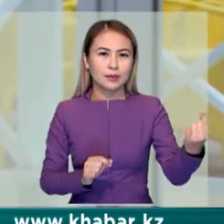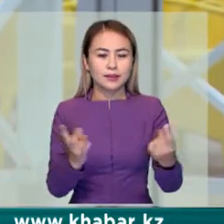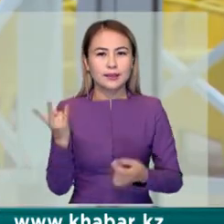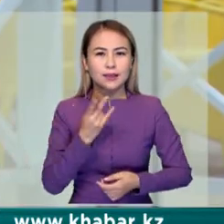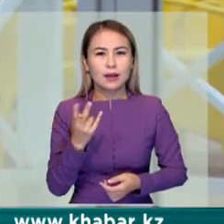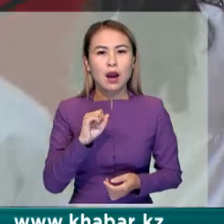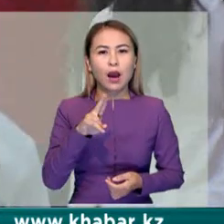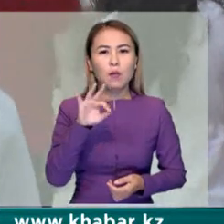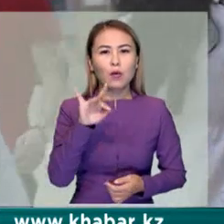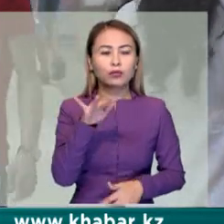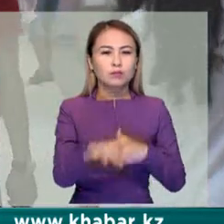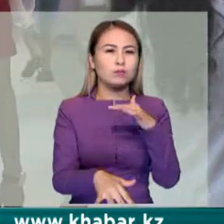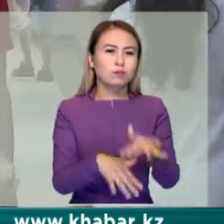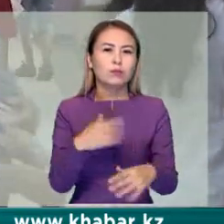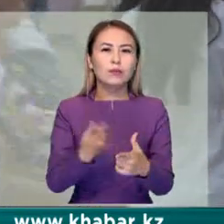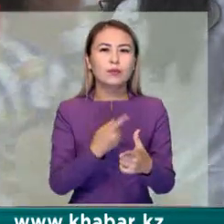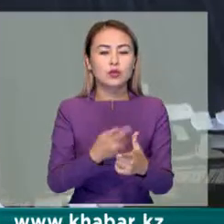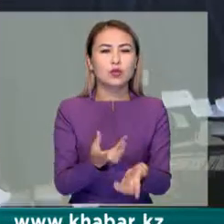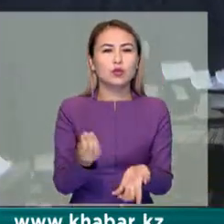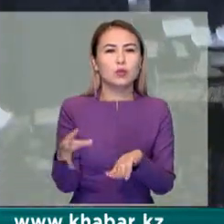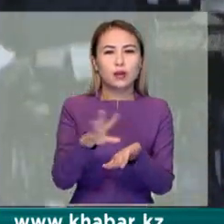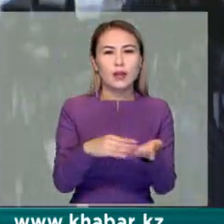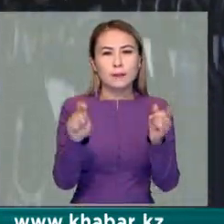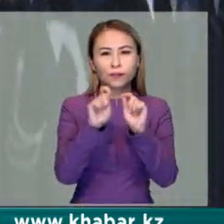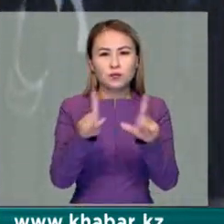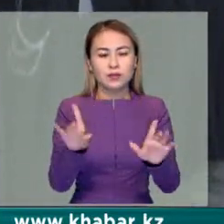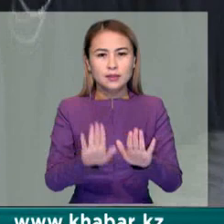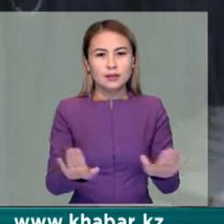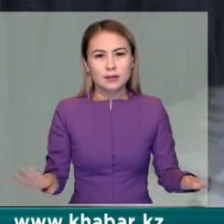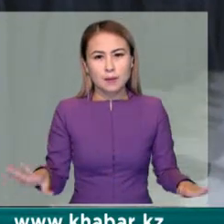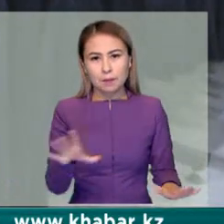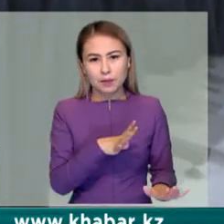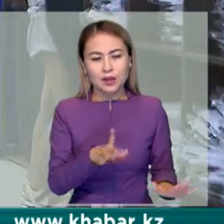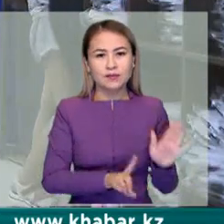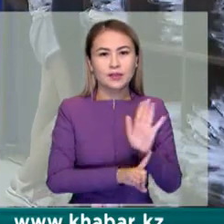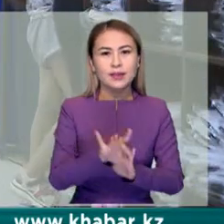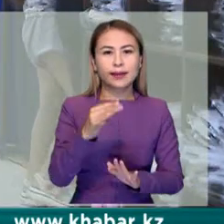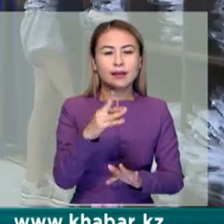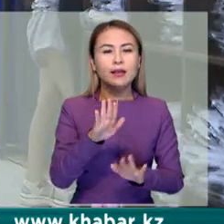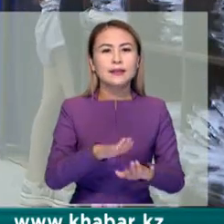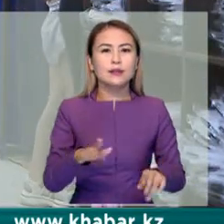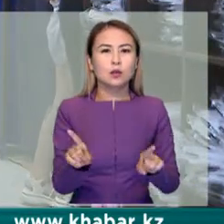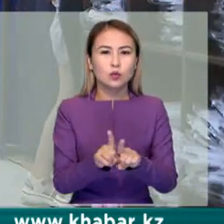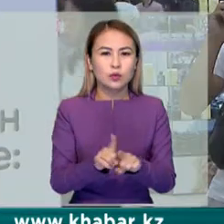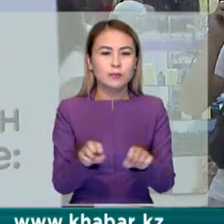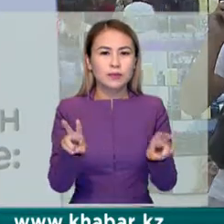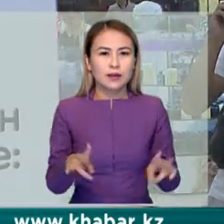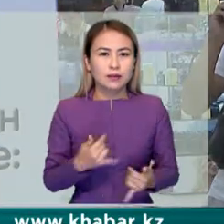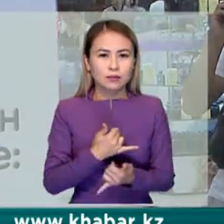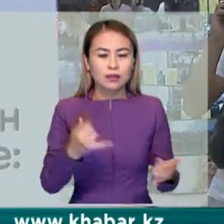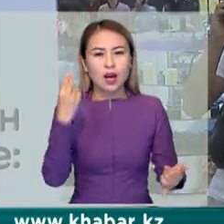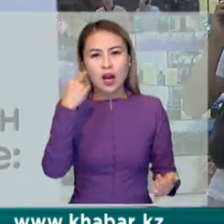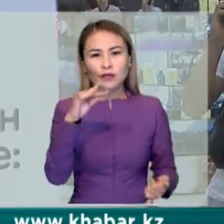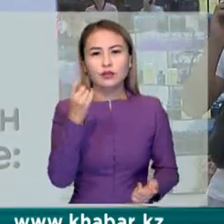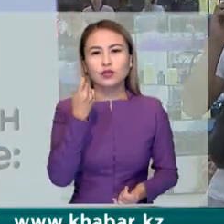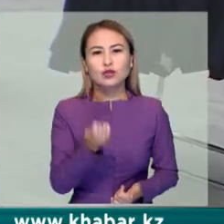Апорт молға келушілер үшін тағы бір тосын сый ол мектеп жәрменкесі болды. Отандық өндірушілер балаларға арналған үлкен көлемдегі сапалы әрі арзан